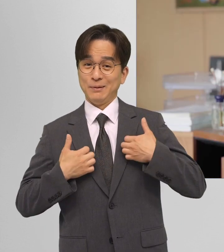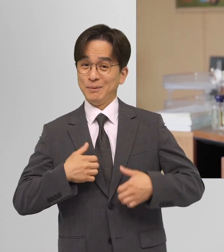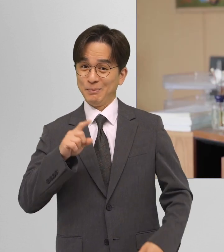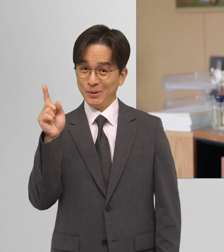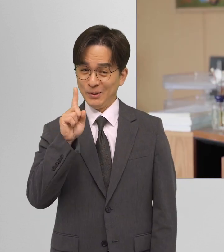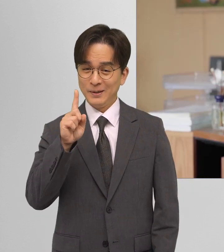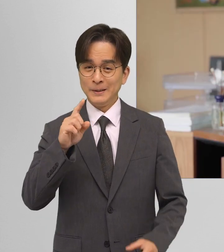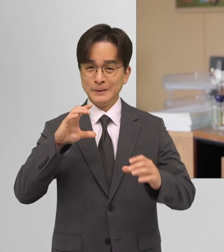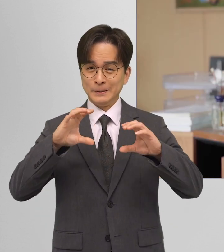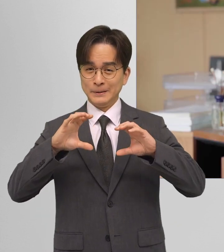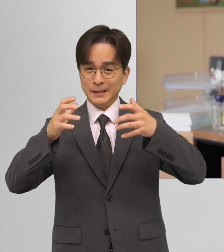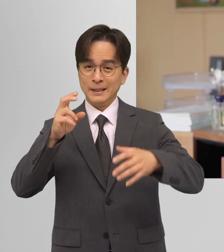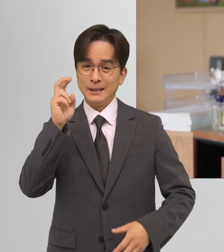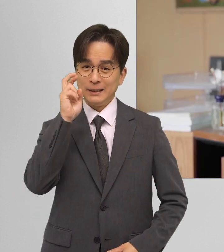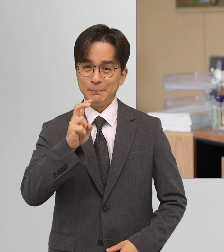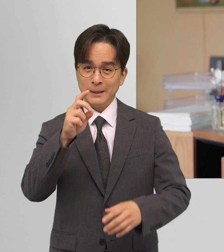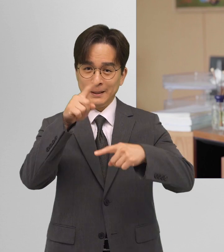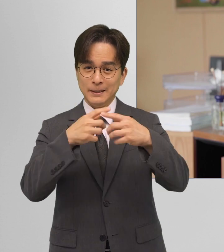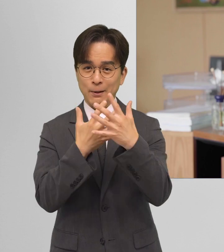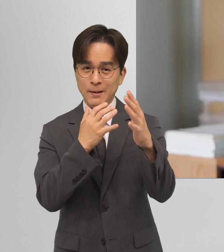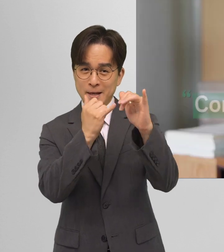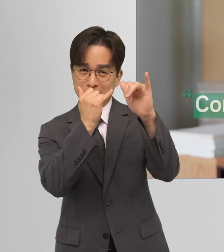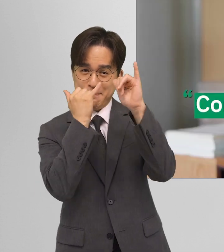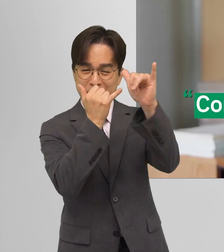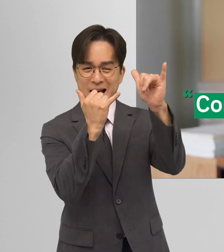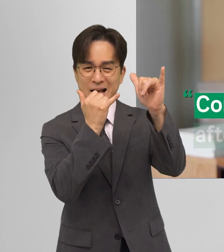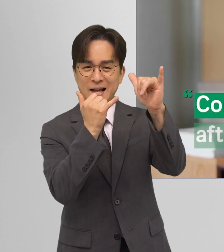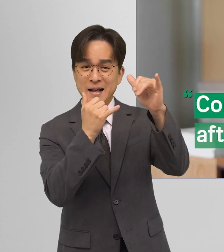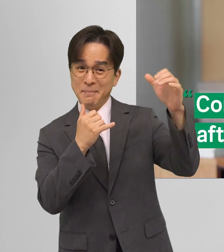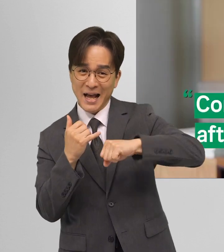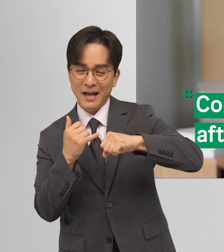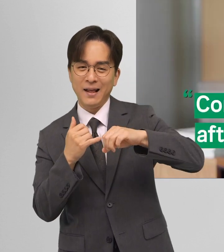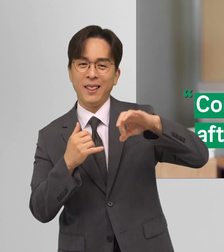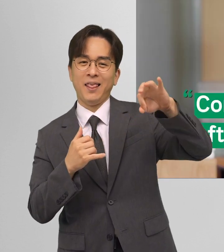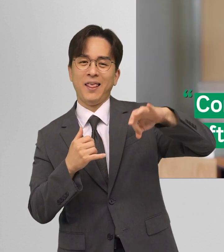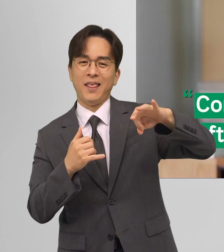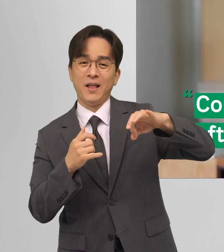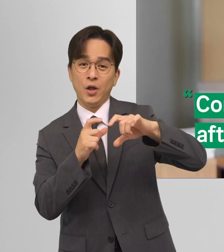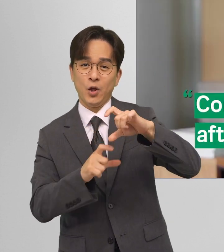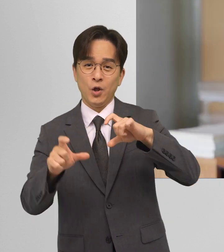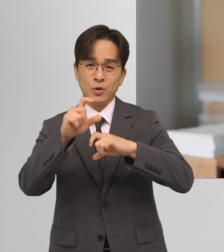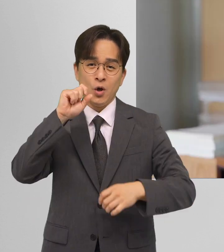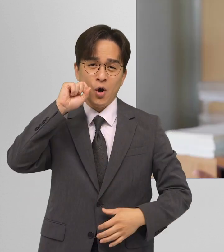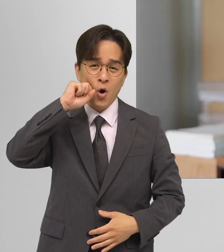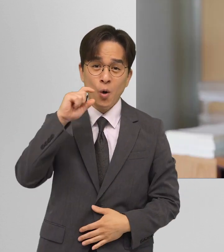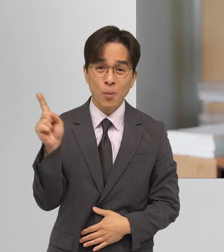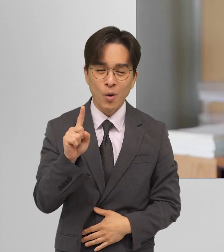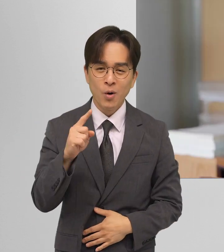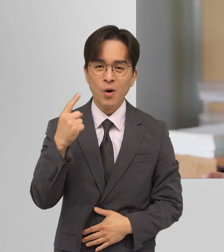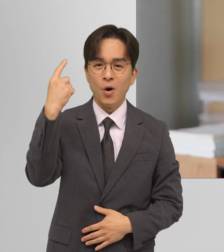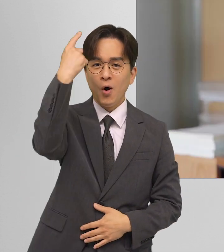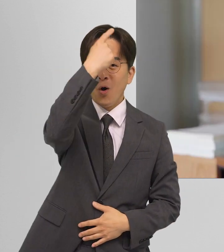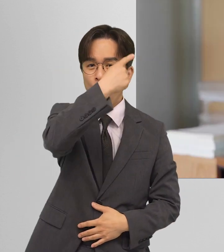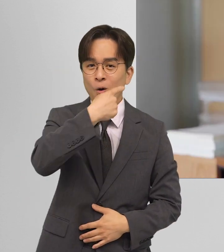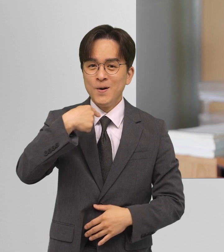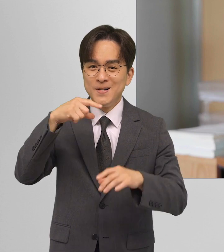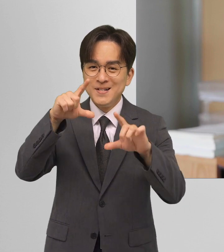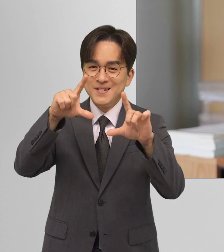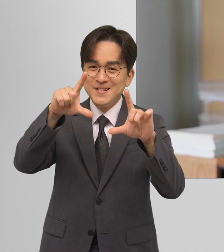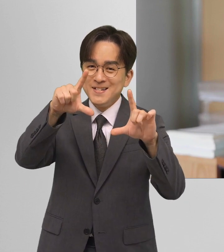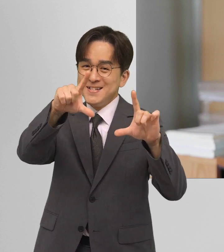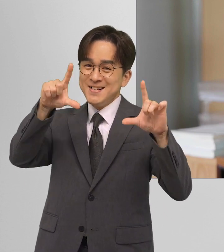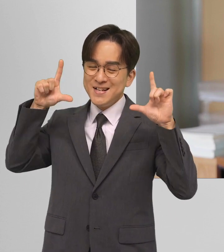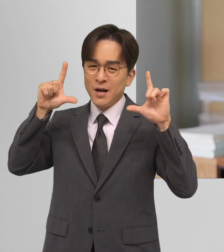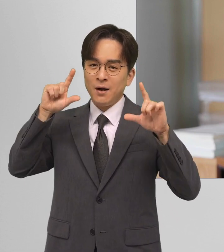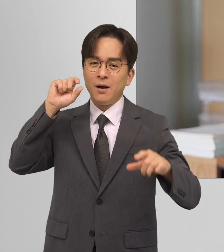있어요. 콩쿠르 되는 것보다 더 어렵다는 말이 있어가지고 컴피티션 애프터 컴피티션이라고 그러거든요. 그렇게 어려운